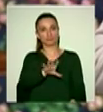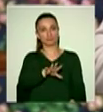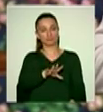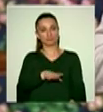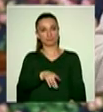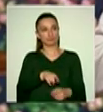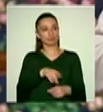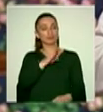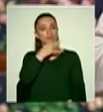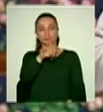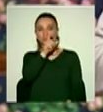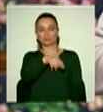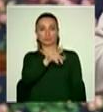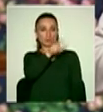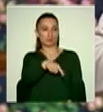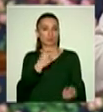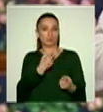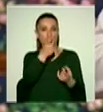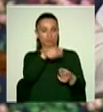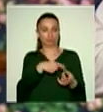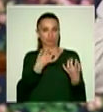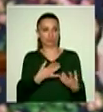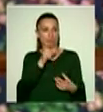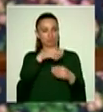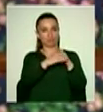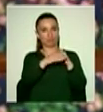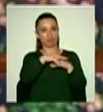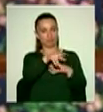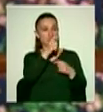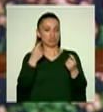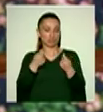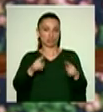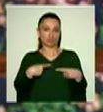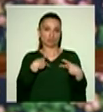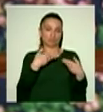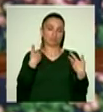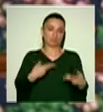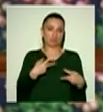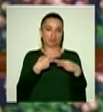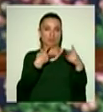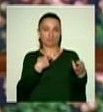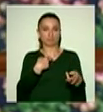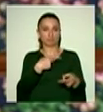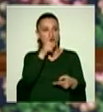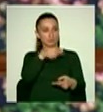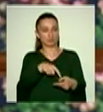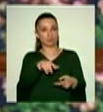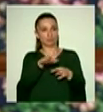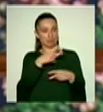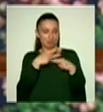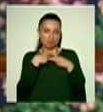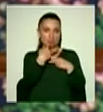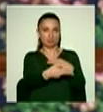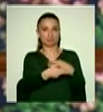დედოფალი. თქვენ არ ხართ დედოფალი, არც პრინცესა. თქვენ უბრალო ხართ, როგორც ჩვენ. თქვენც ჯინსებით დადიხართ მაისურით.